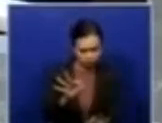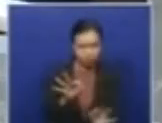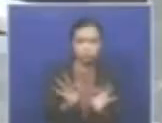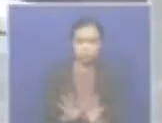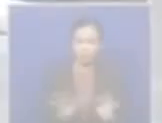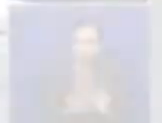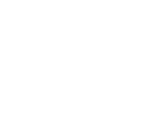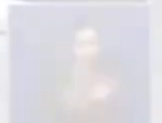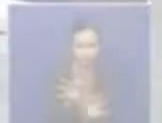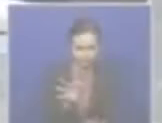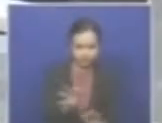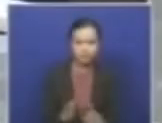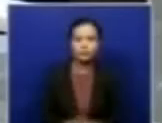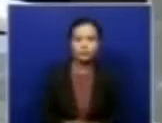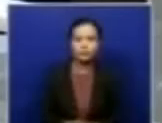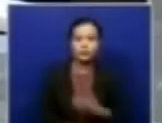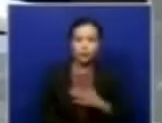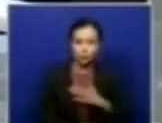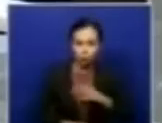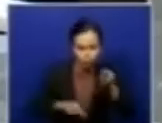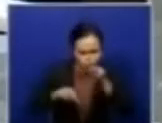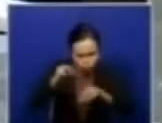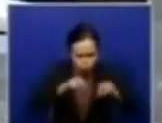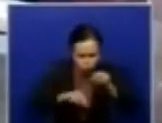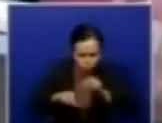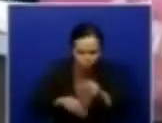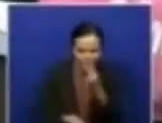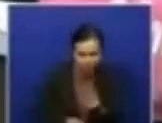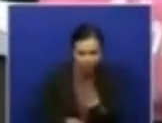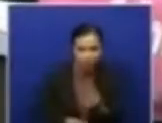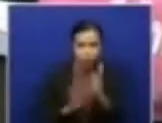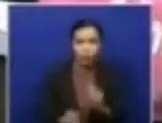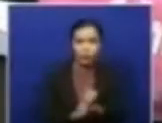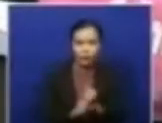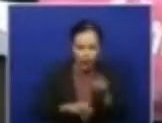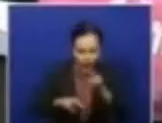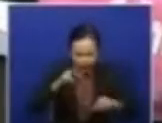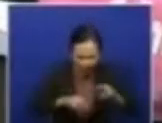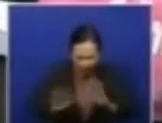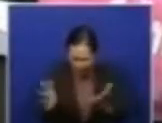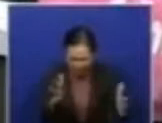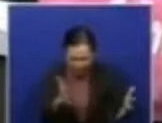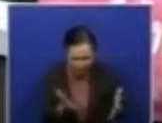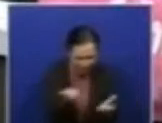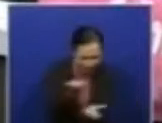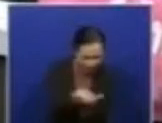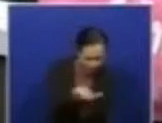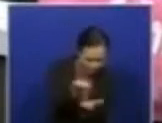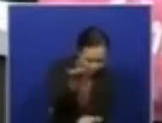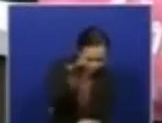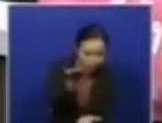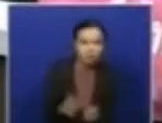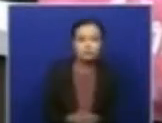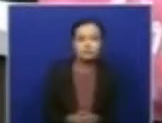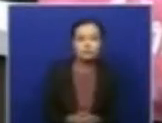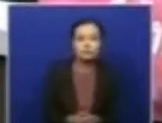องดีรับได้ท่านบอกผมตรวจดูผมก็เพิ่งเห็นนะเจ้าหน้าที่หาให้มันหาไม่เห็นมันซ่อนอยู่มันเยอะเพราะมันมีแต่เล่ม